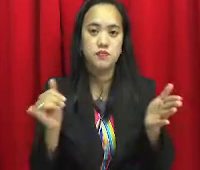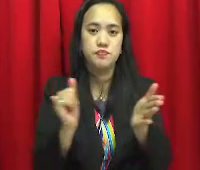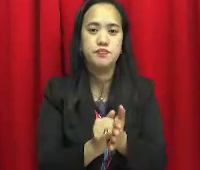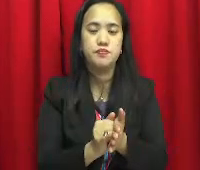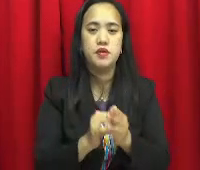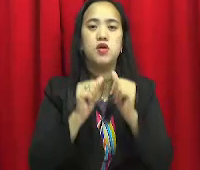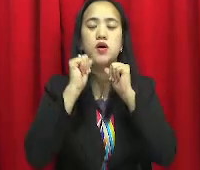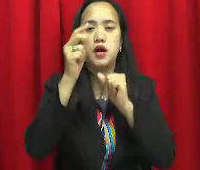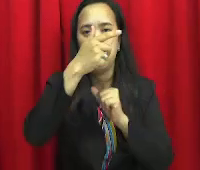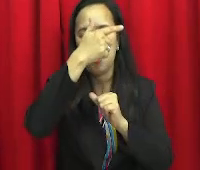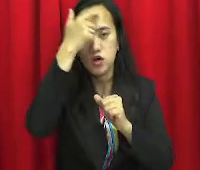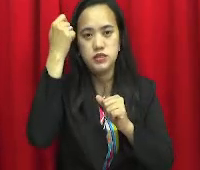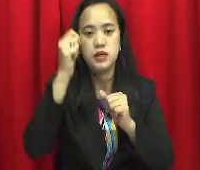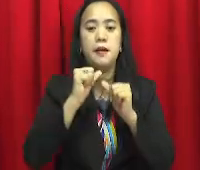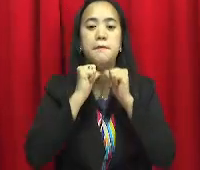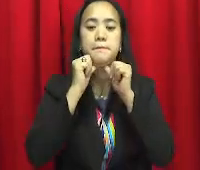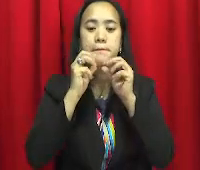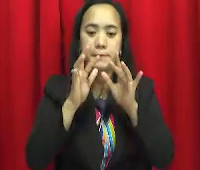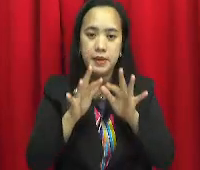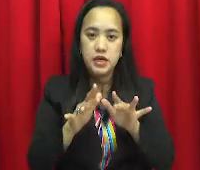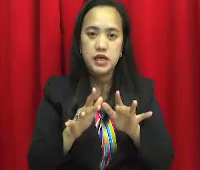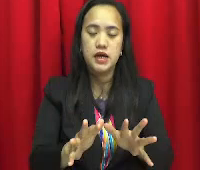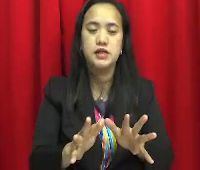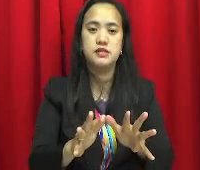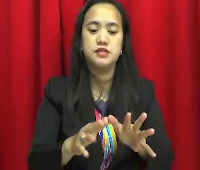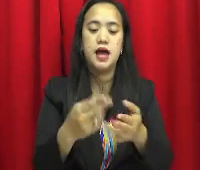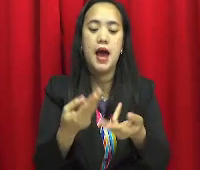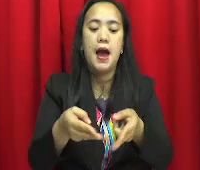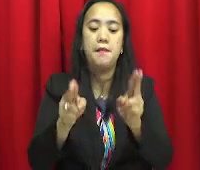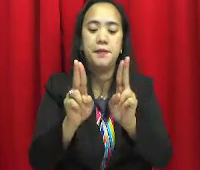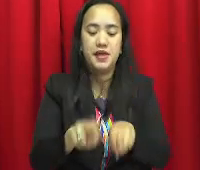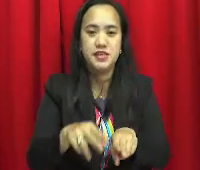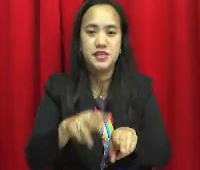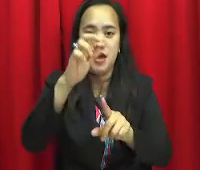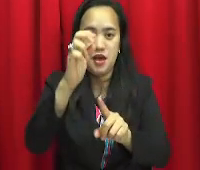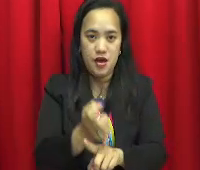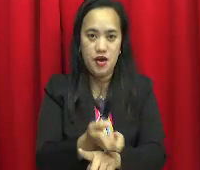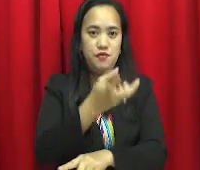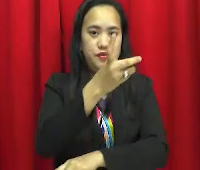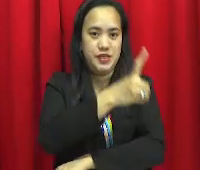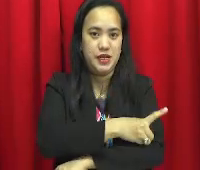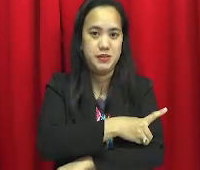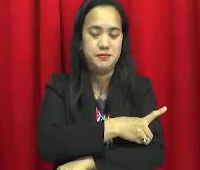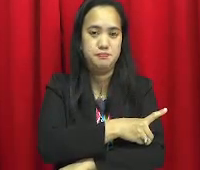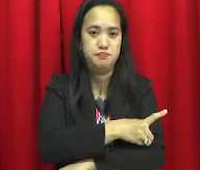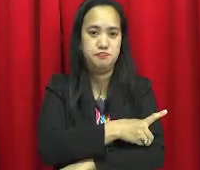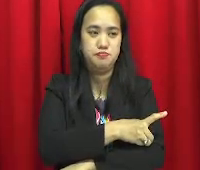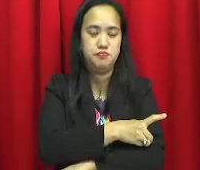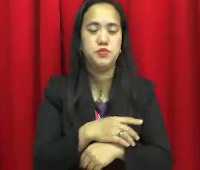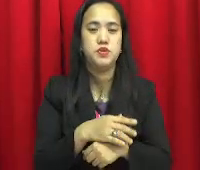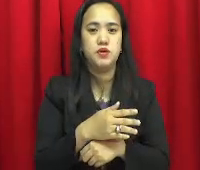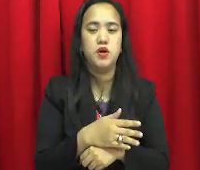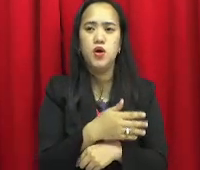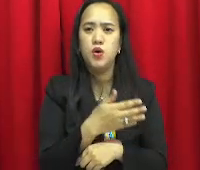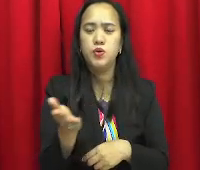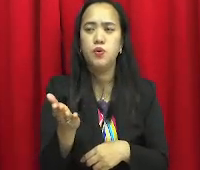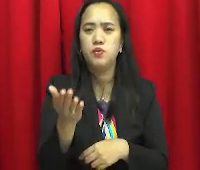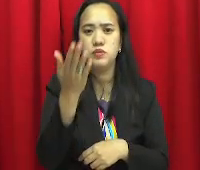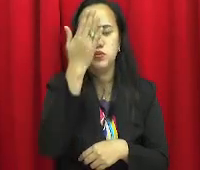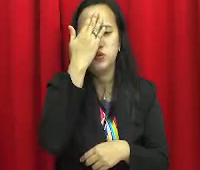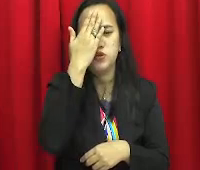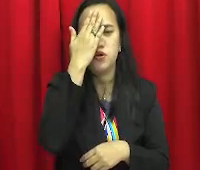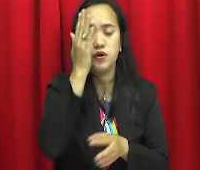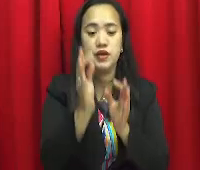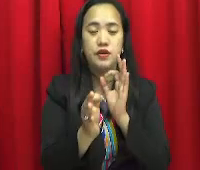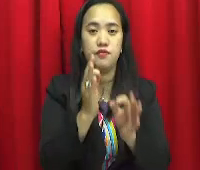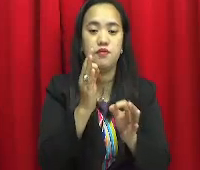day. So malay natin, ang susunod na miracle, sa iyo na mangyari. Yes, so, yun lang, maghintay lang tayo, maging patient tayo pagdating